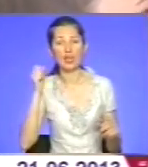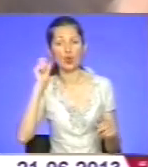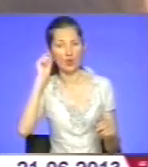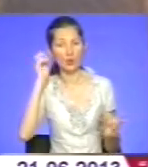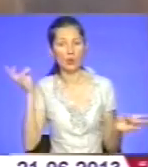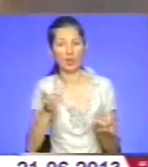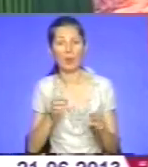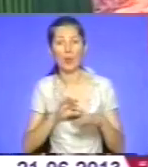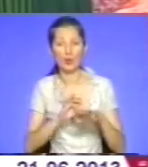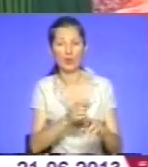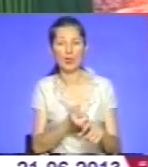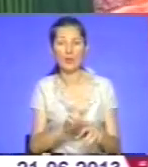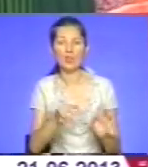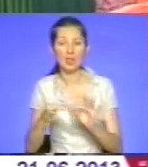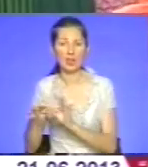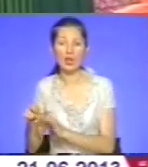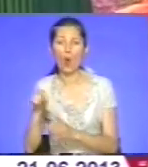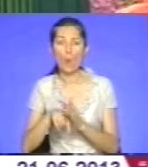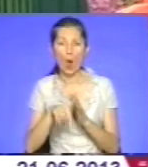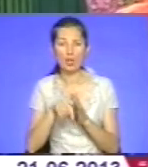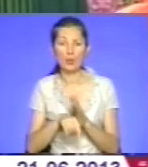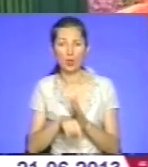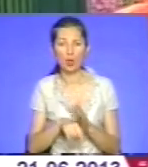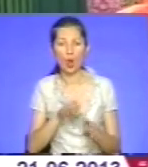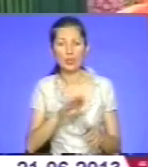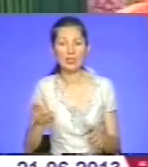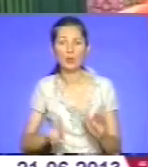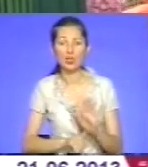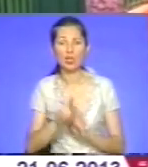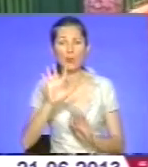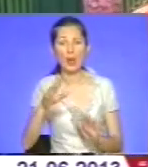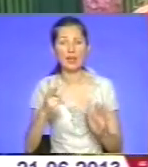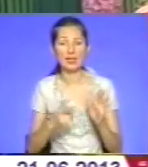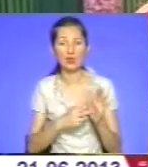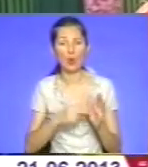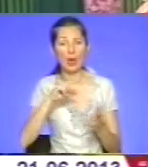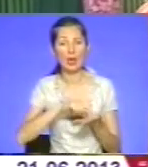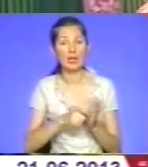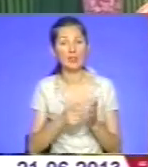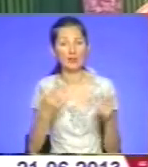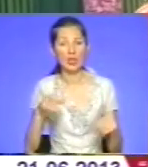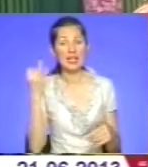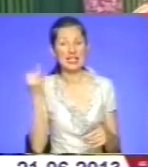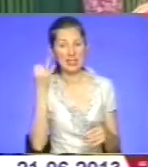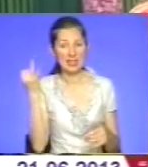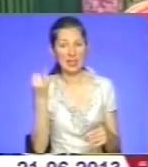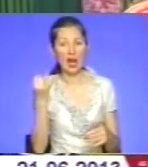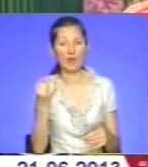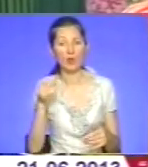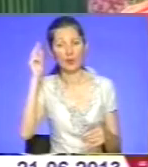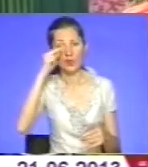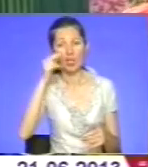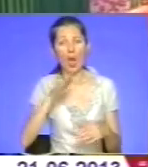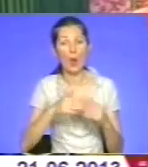та поглиблено. Діти вже починаючи із 5-7 класу, їм вже цікаво приміряти на себе професії. Вони